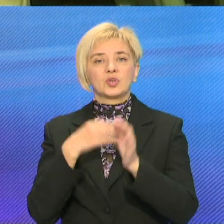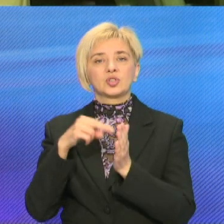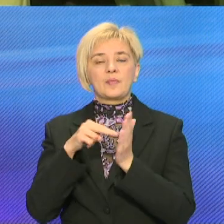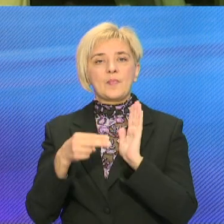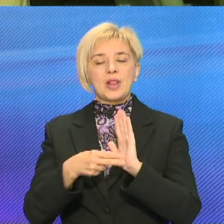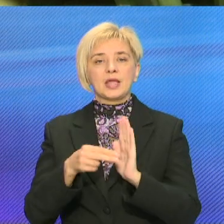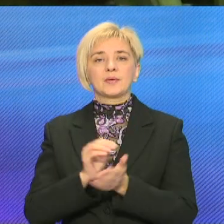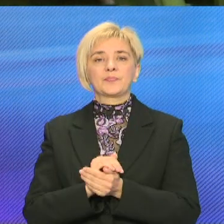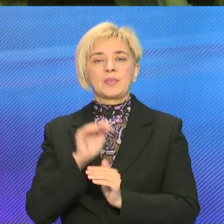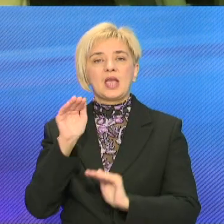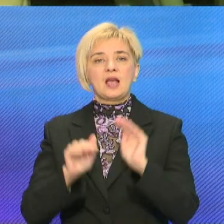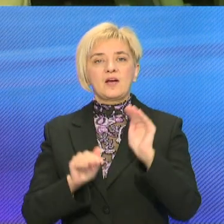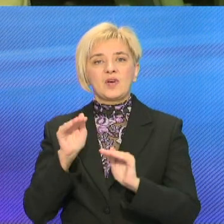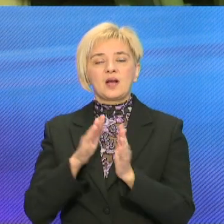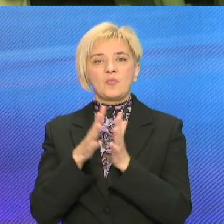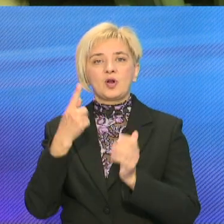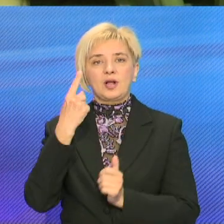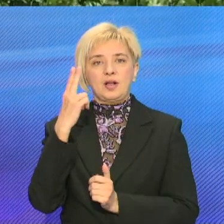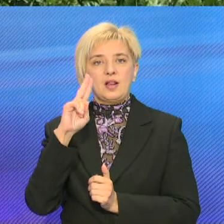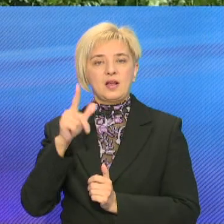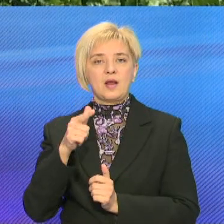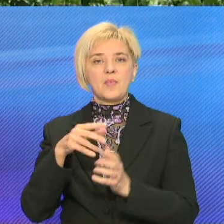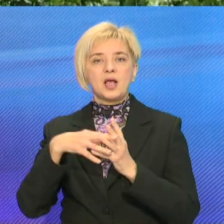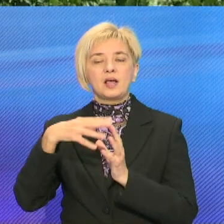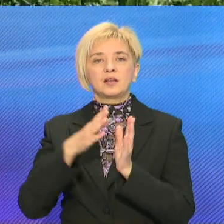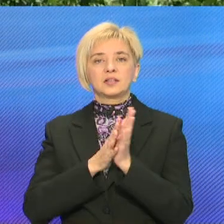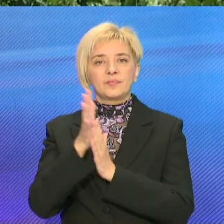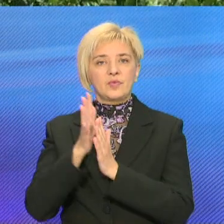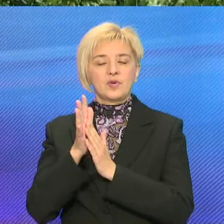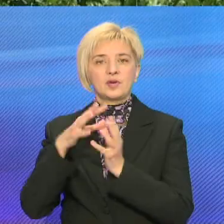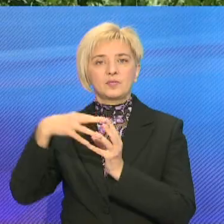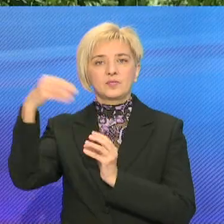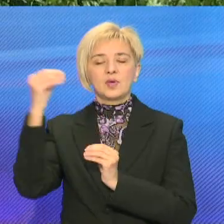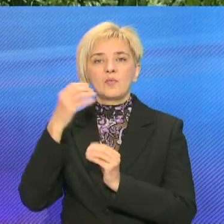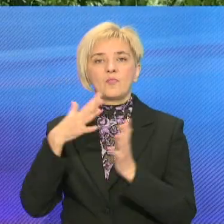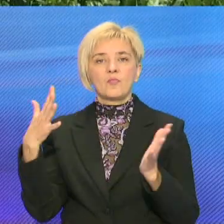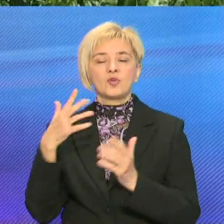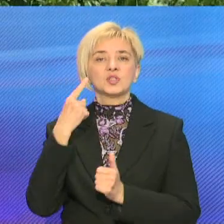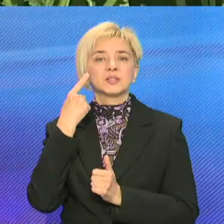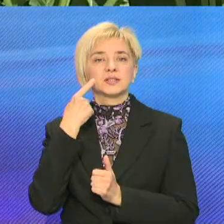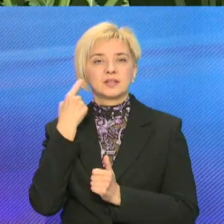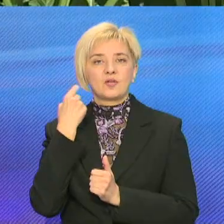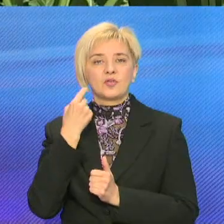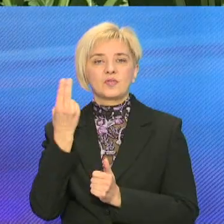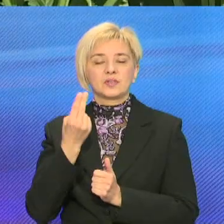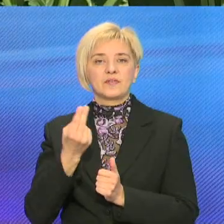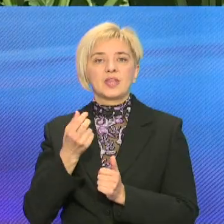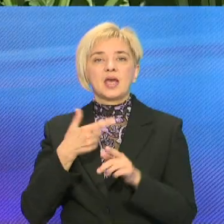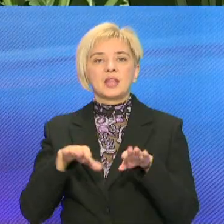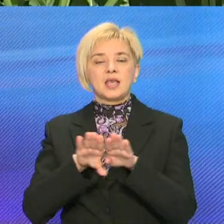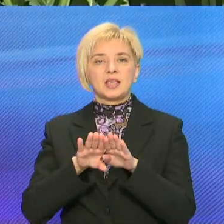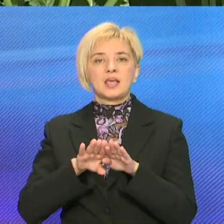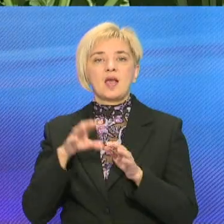Вага звыш килограма, бацвінне насычнага зеленого колеру. Так выглядаюць эталонныя цукровыя буракі ў СВК імя Сенько Грозненскага